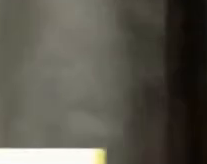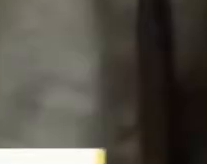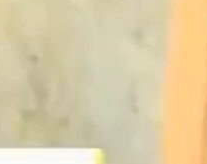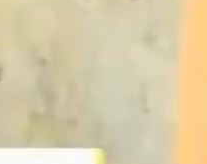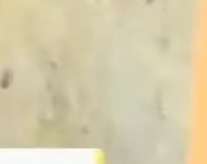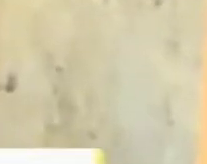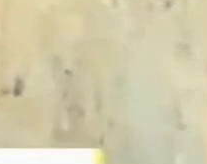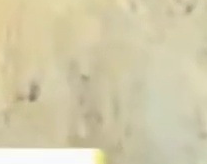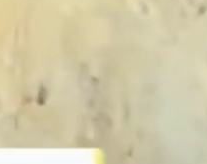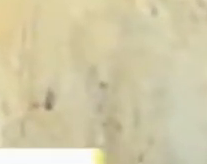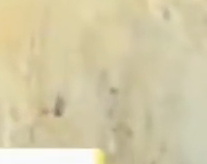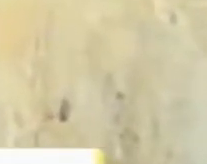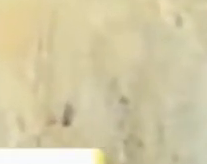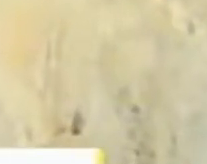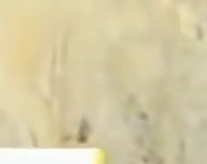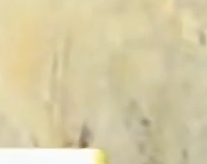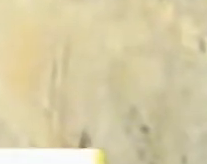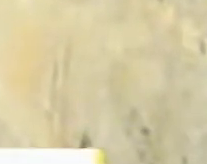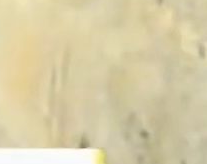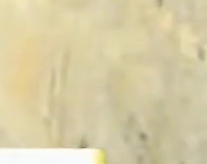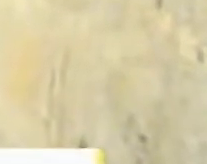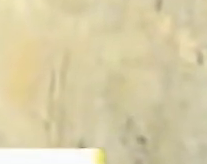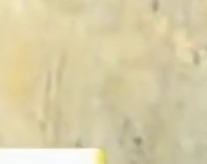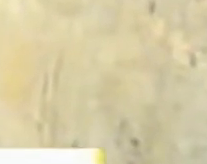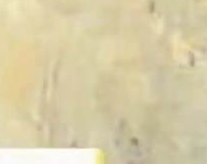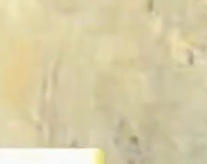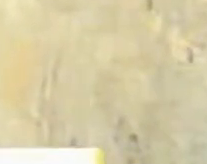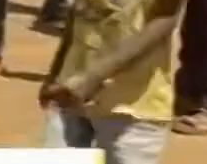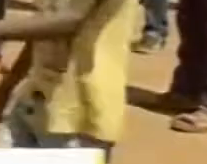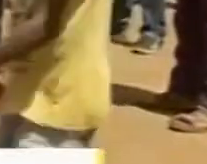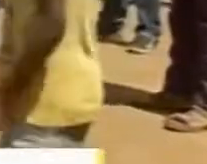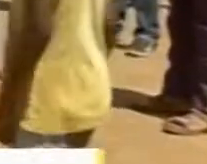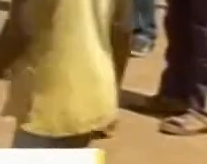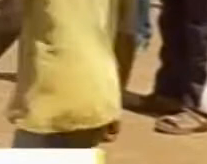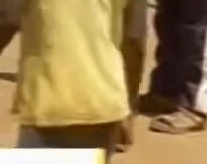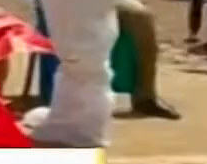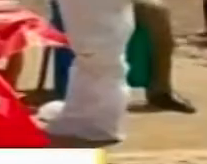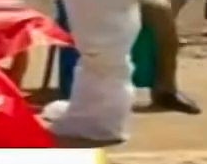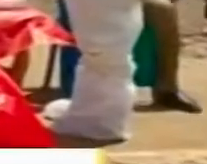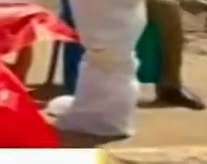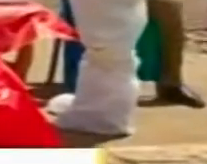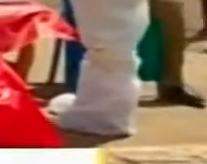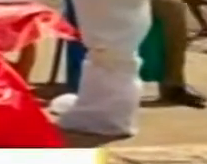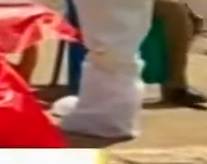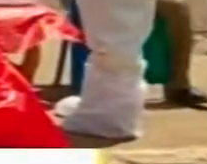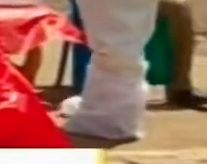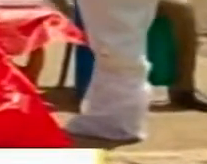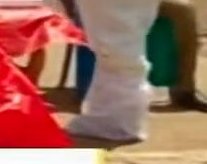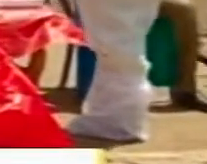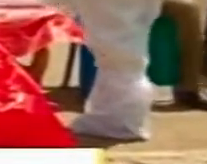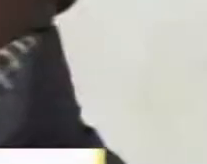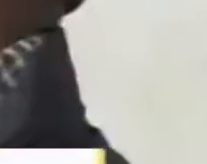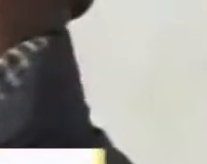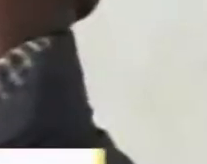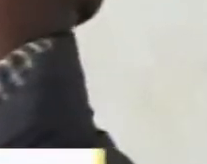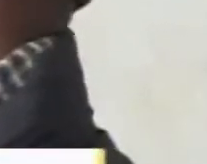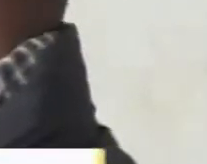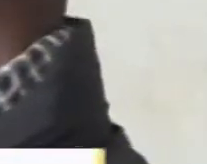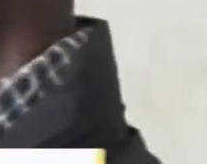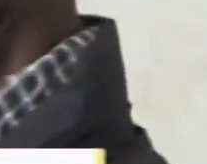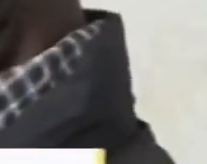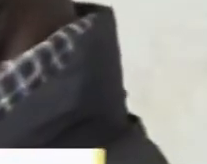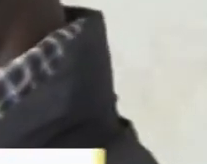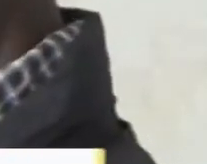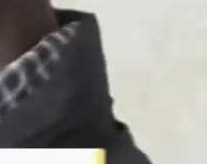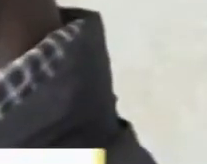755 vipya vya maambukizi ya COVID-19 kufuatia upimaji wa sampuli 4316 katika muda wa saa 24